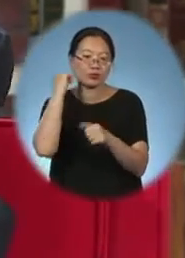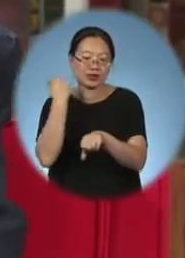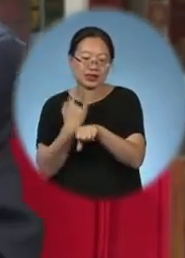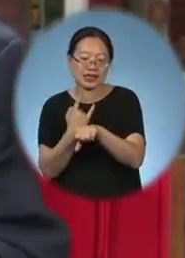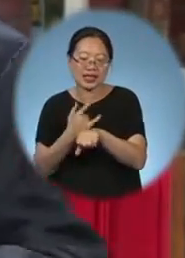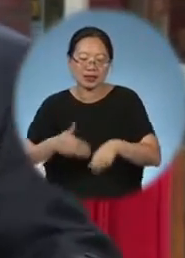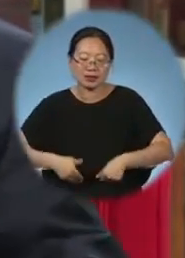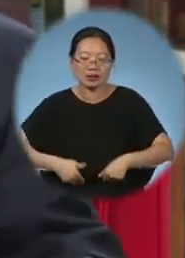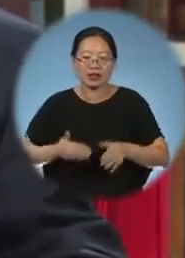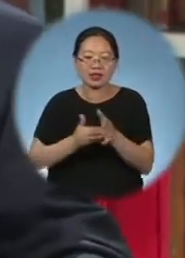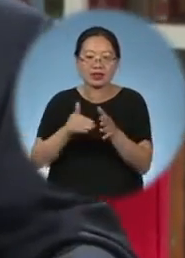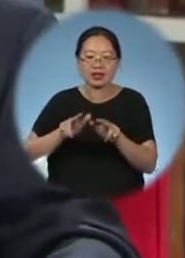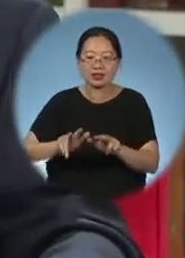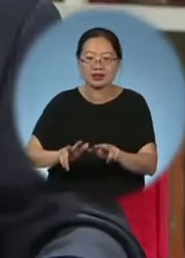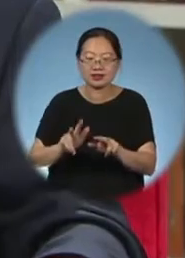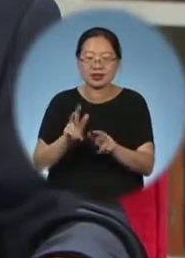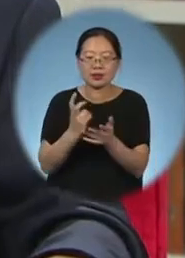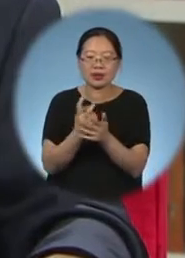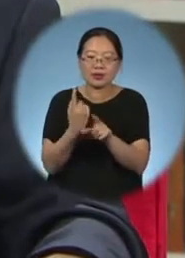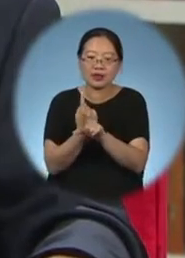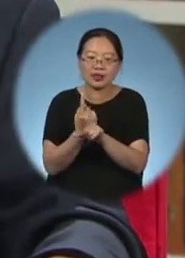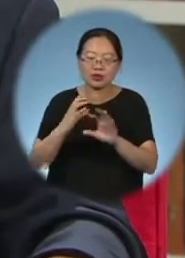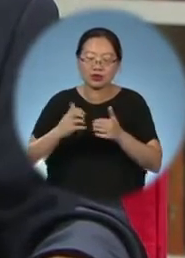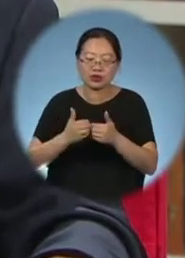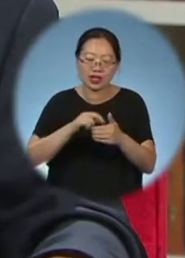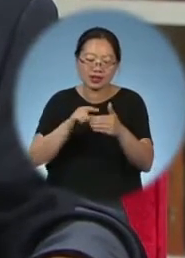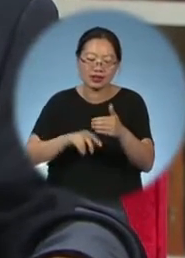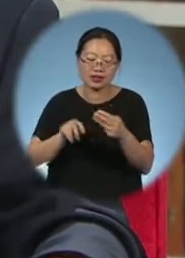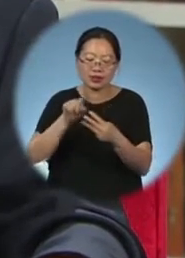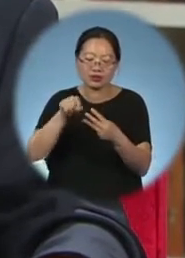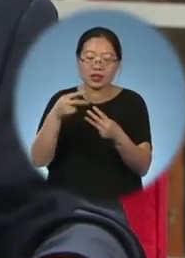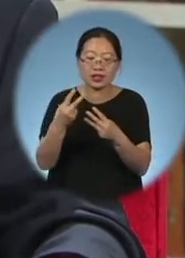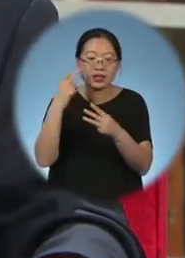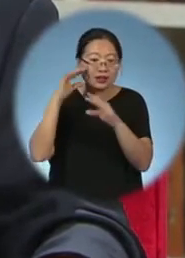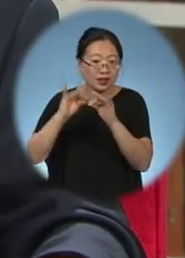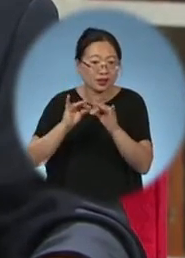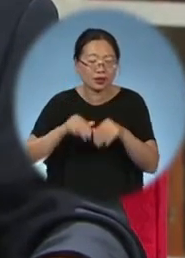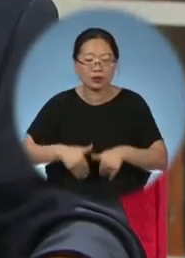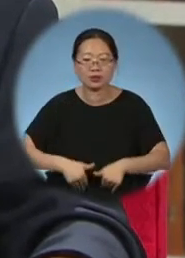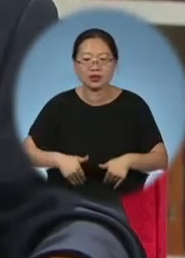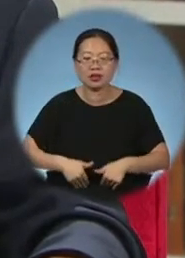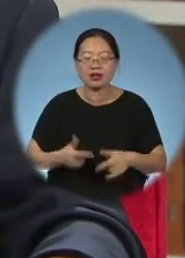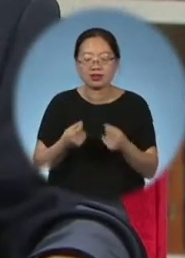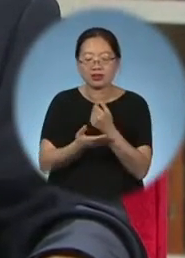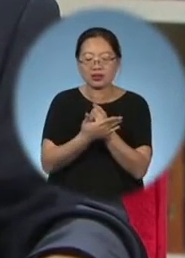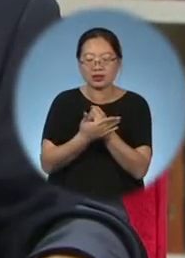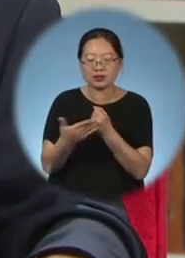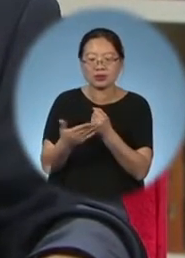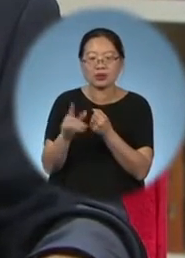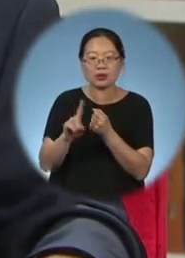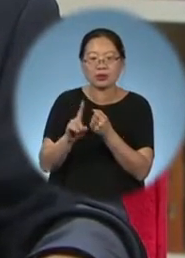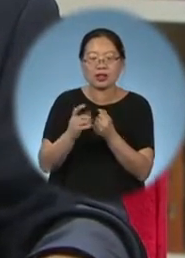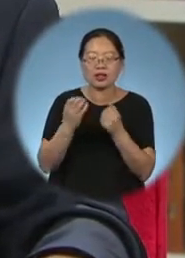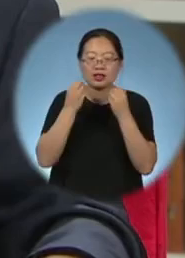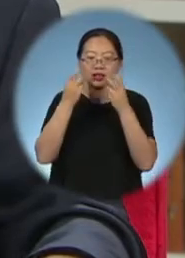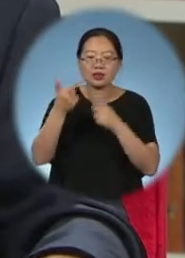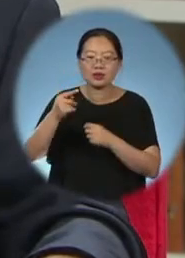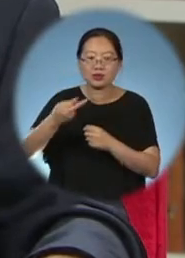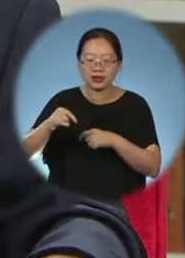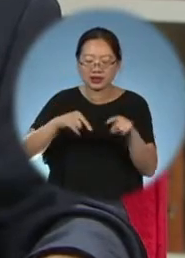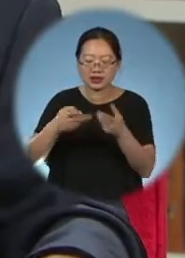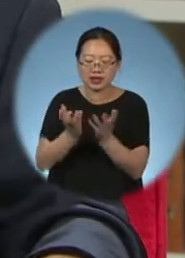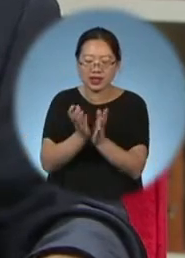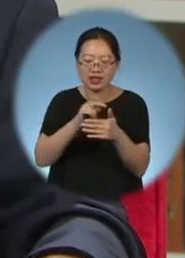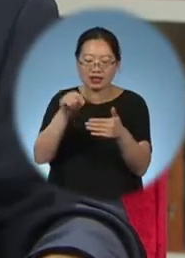해야 되는데 네. 이 지금 개헌은 국회에서 3분의 2가 찬성을 해야 됩니다. 그렇죠. 그러니까 뭐 새누리당